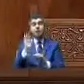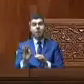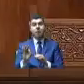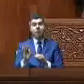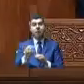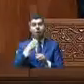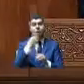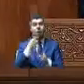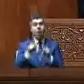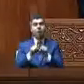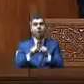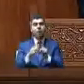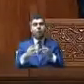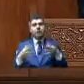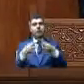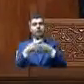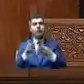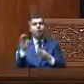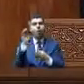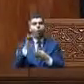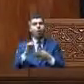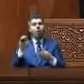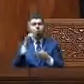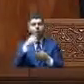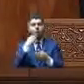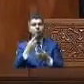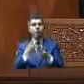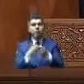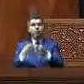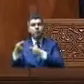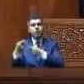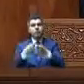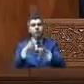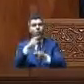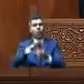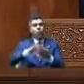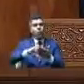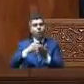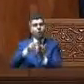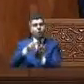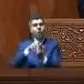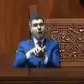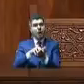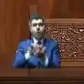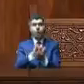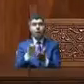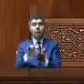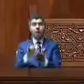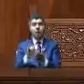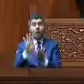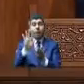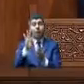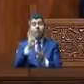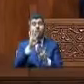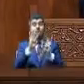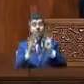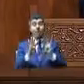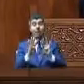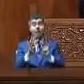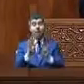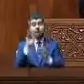الناس باللي بيننا وبين الاتحاد الأوروبي التبادلات كلها فلاحية. لا، أكثر من 85% مش